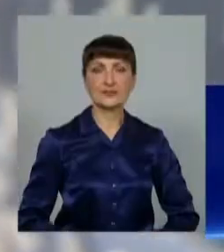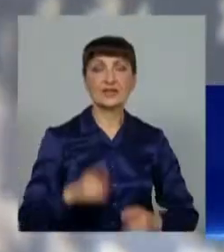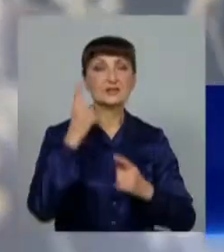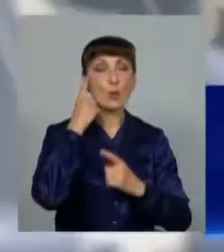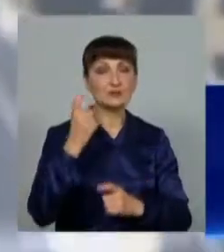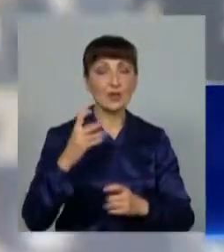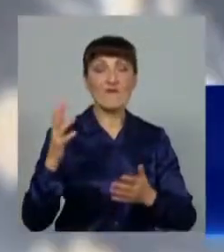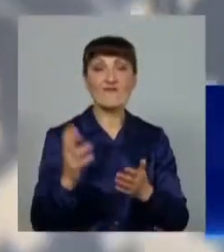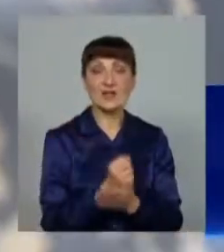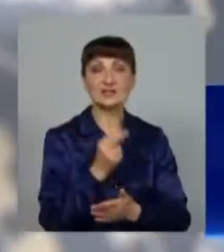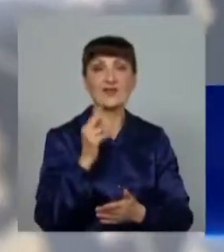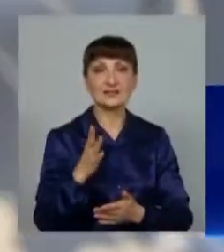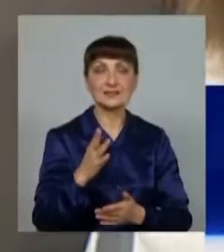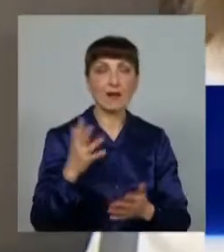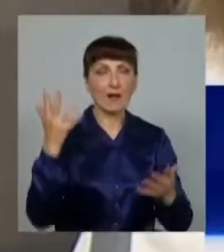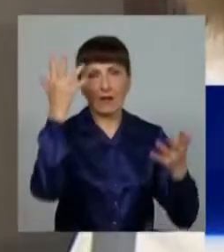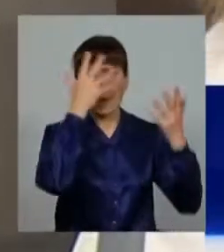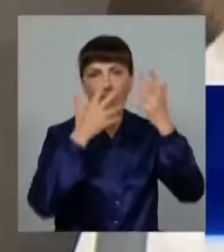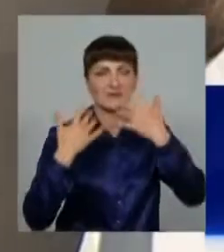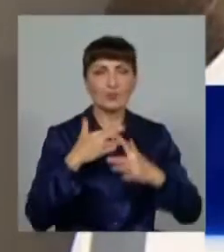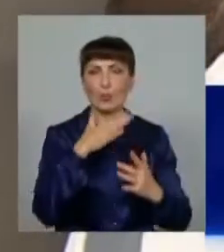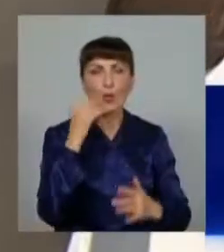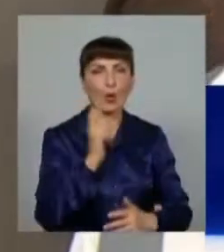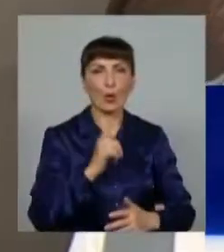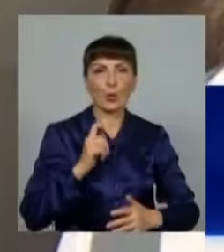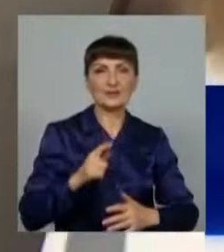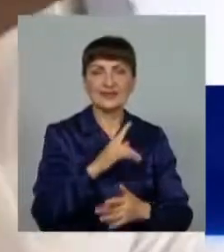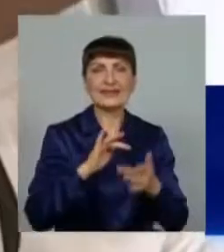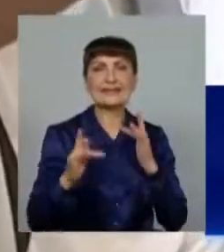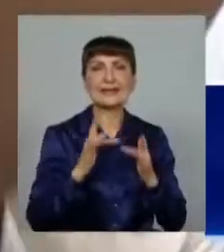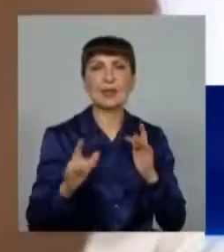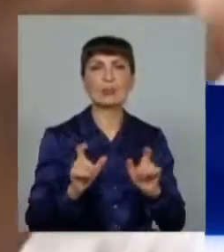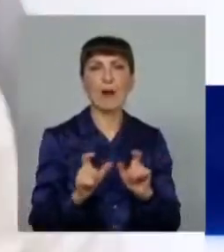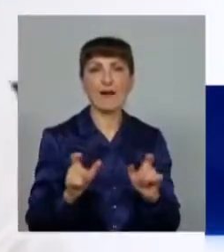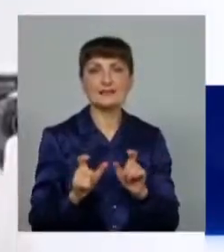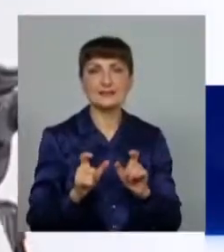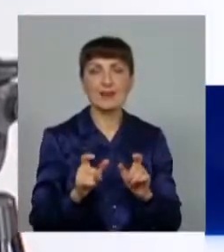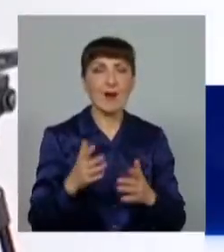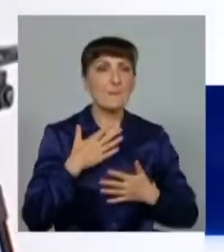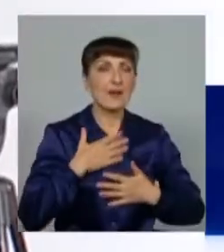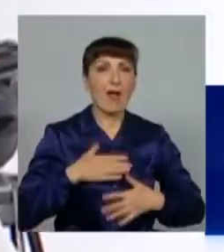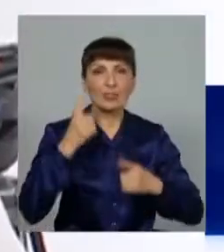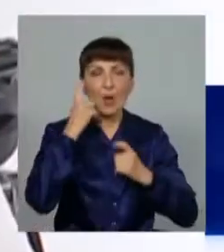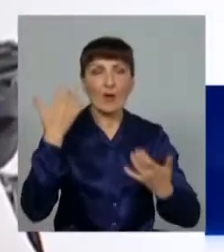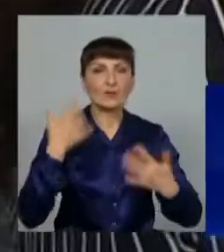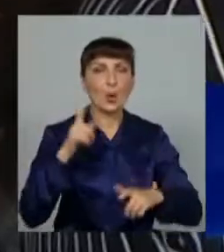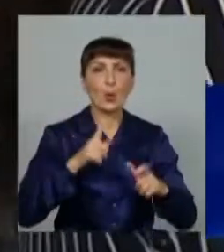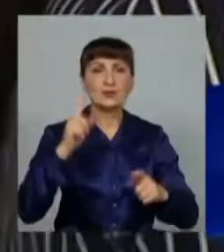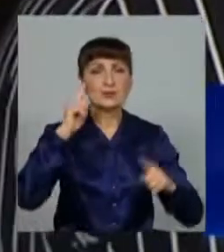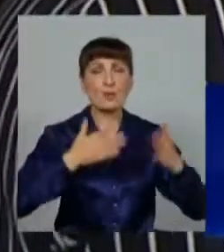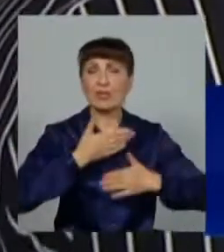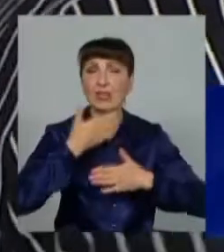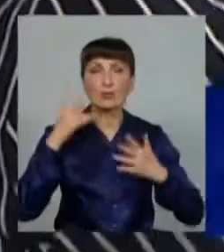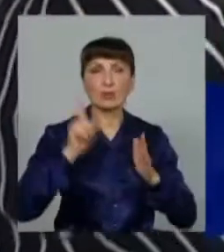Сообщение о выигрыше квартиры вмиг затуманило разум десятков клиентов одного из интернет-магазинов. Окрыленные приятной вестью люди без каких-либо сомнений